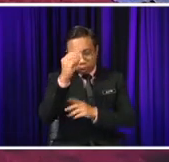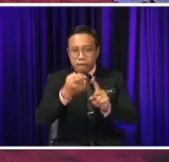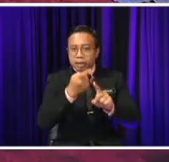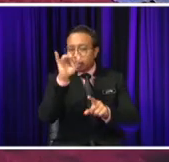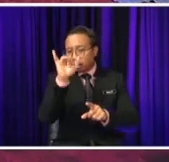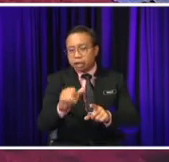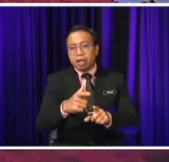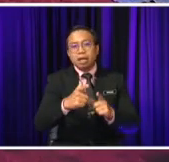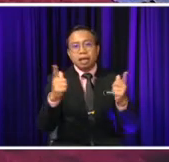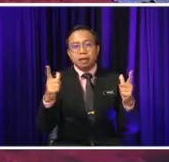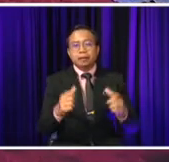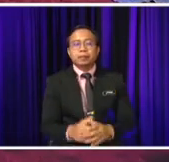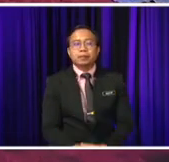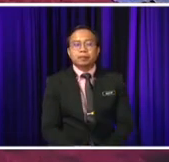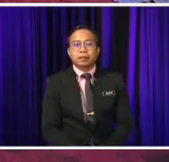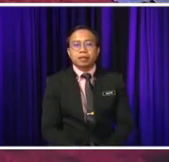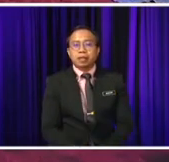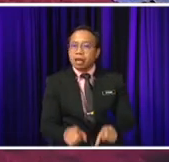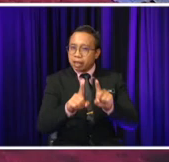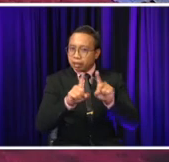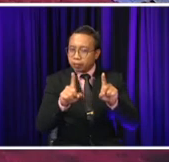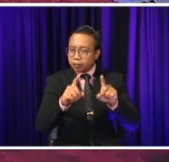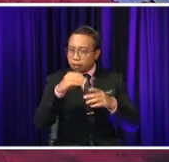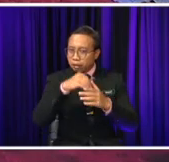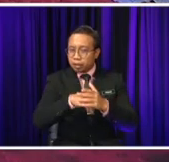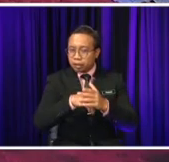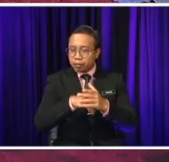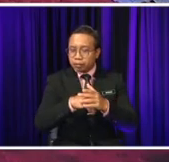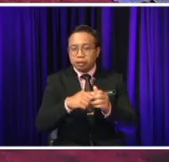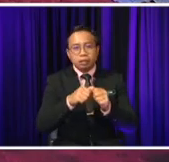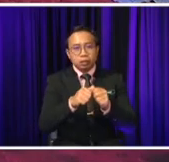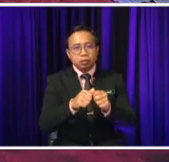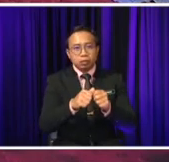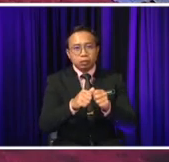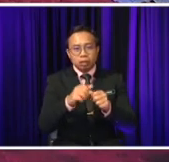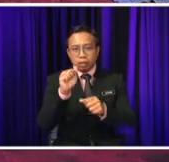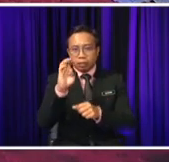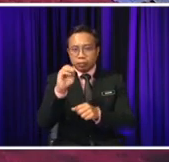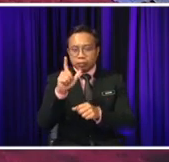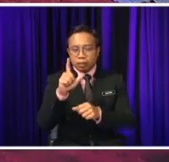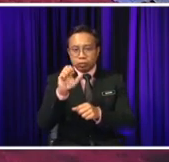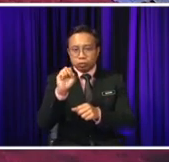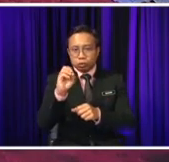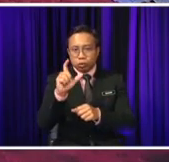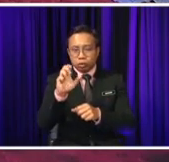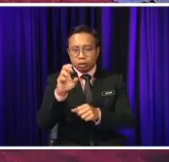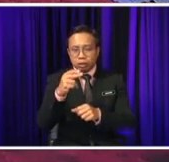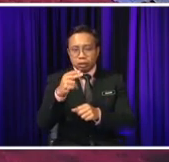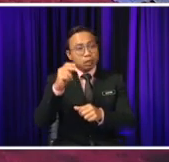lainnya kecuali dalam Taqwa dan beramal saleh Ingatlah